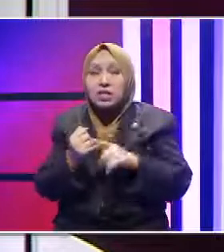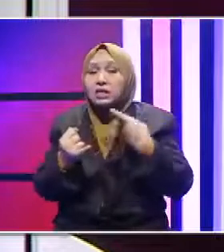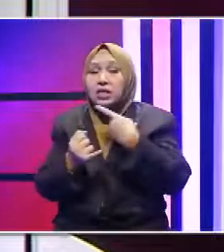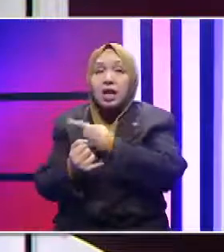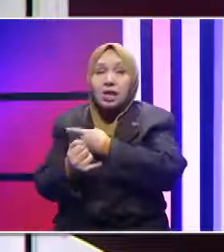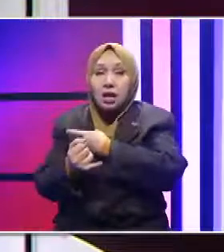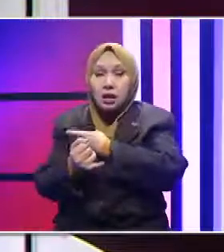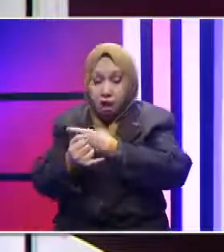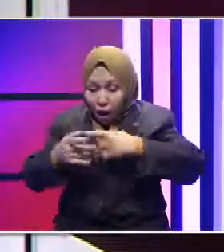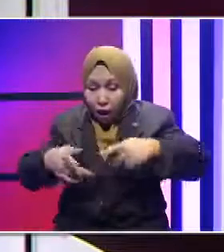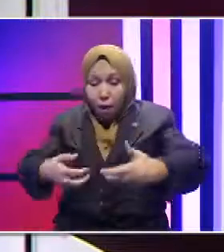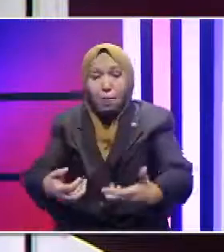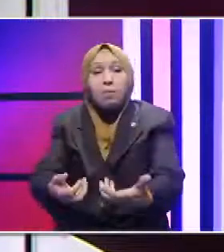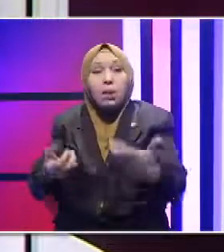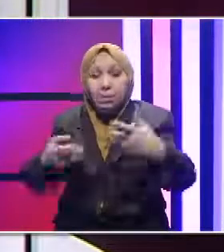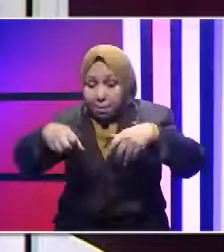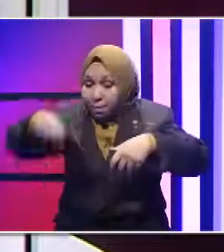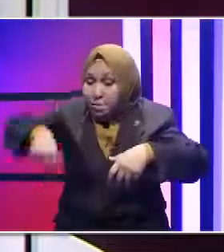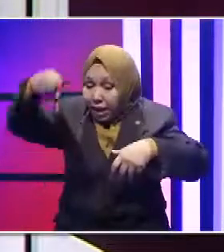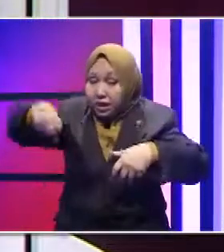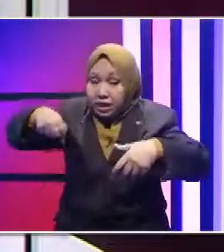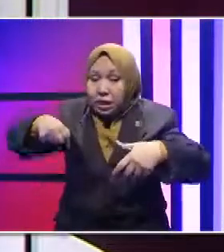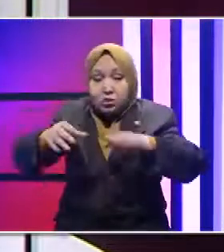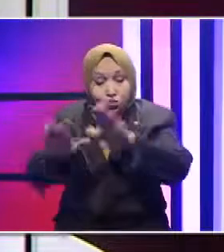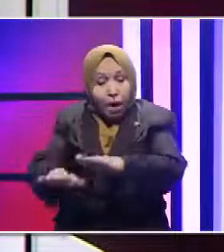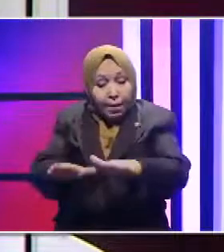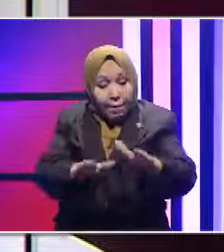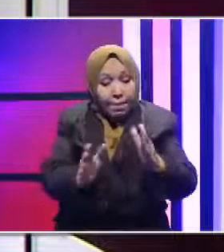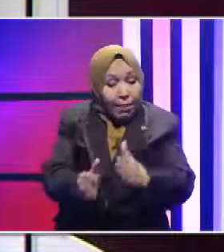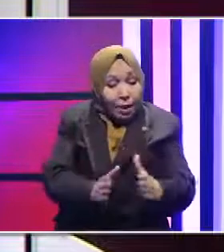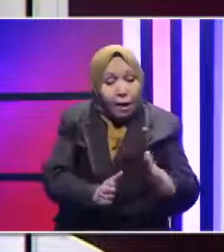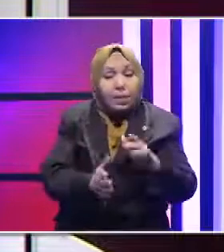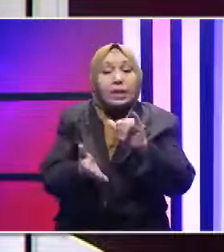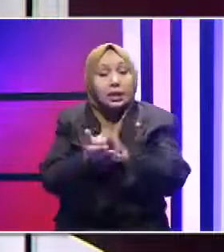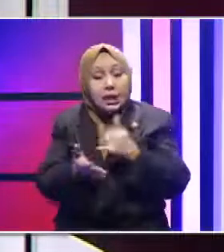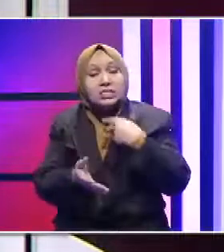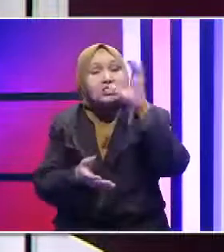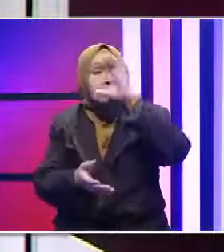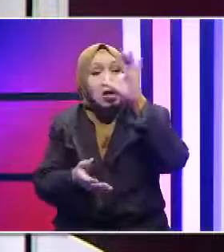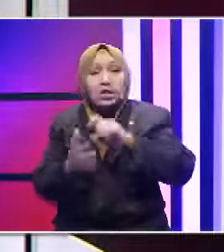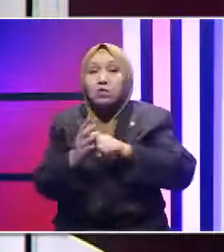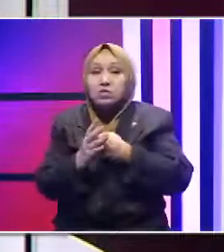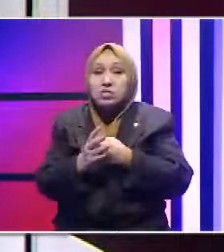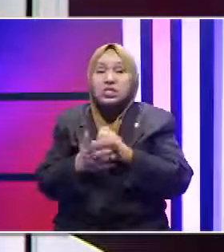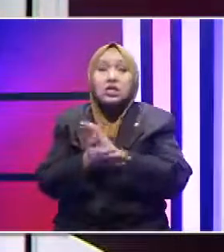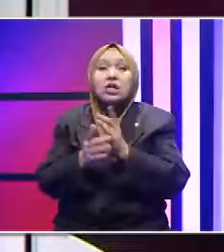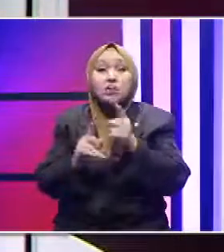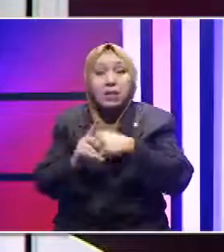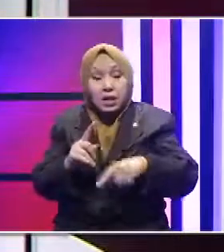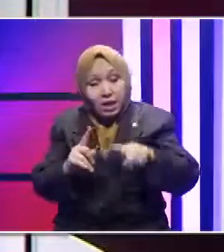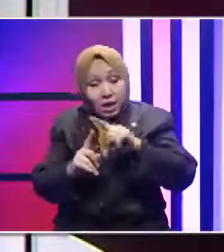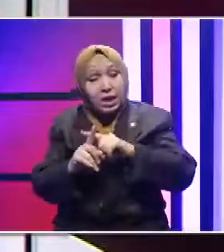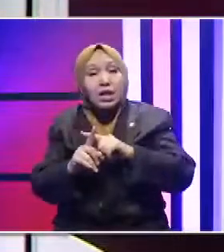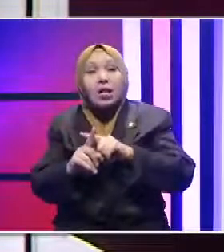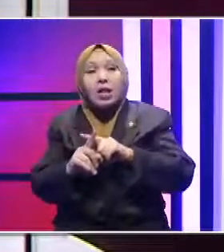bongkar kita punya beg kita yang dah kemas tadi tu, ya. Dan kita cari apa? Cari kunci. Maka bila bu'thirat ini